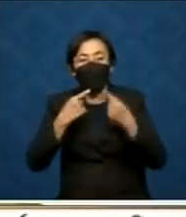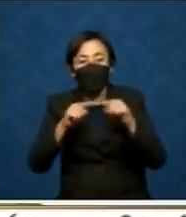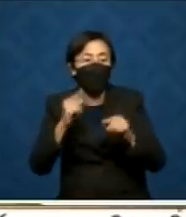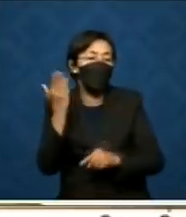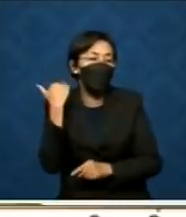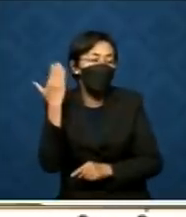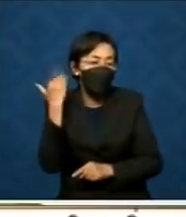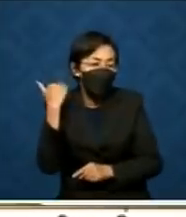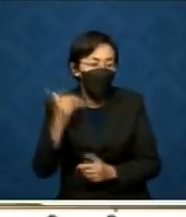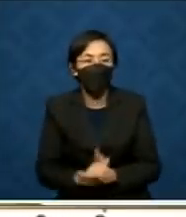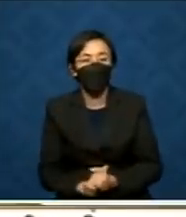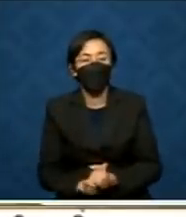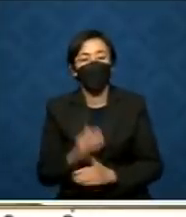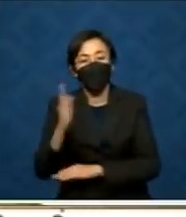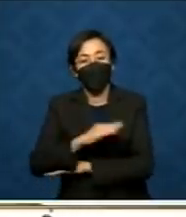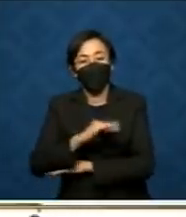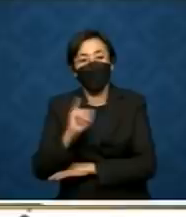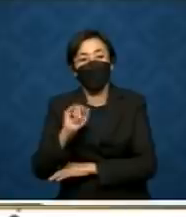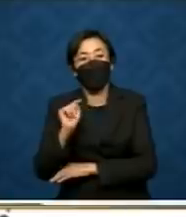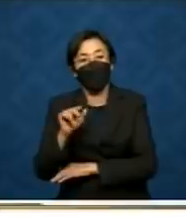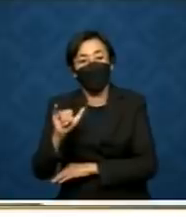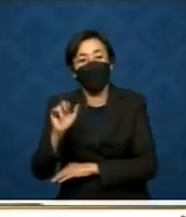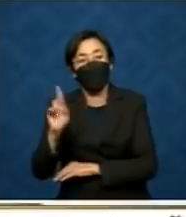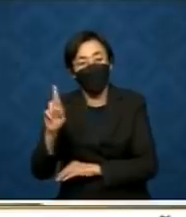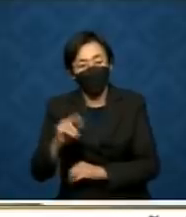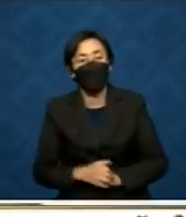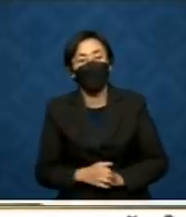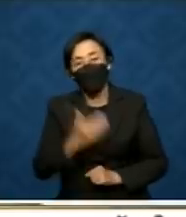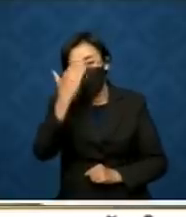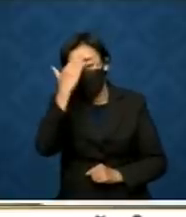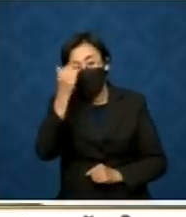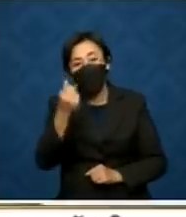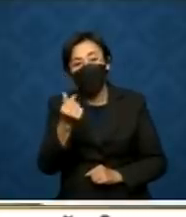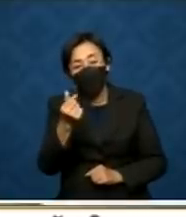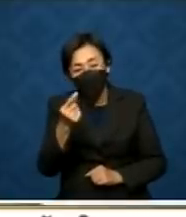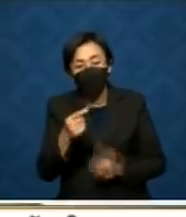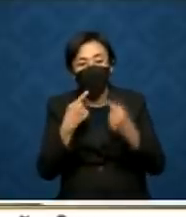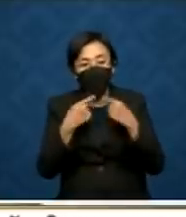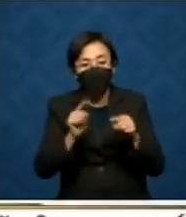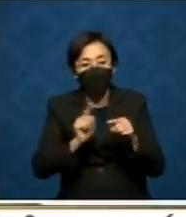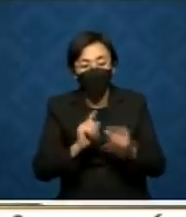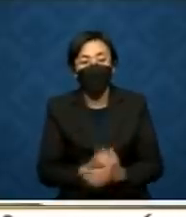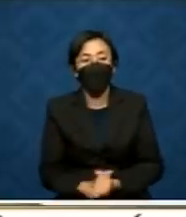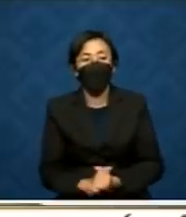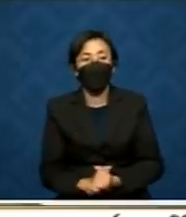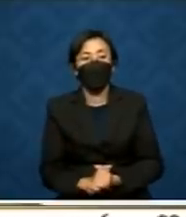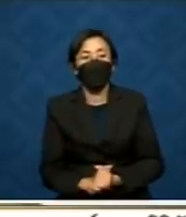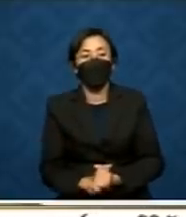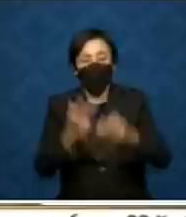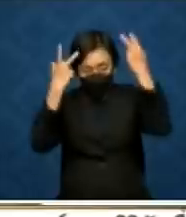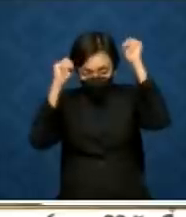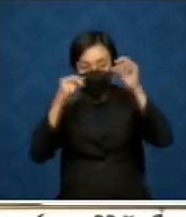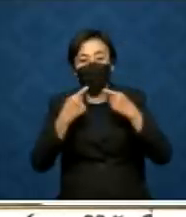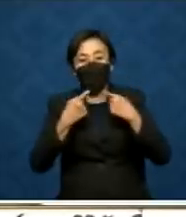วานลงมติลงไทยรัฐวันที่ 5 11บอกว่าไงด้วยนะครับฟังนะฟังดีๆนะขอตอบ